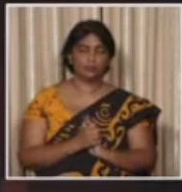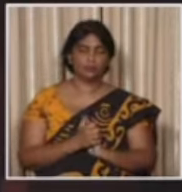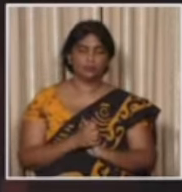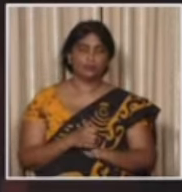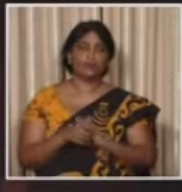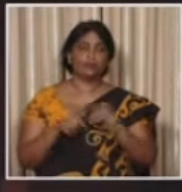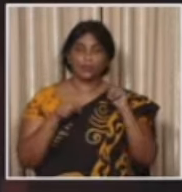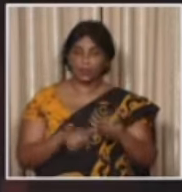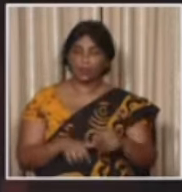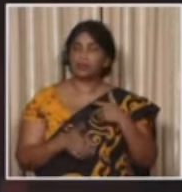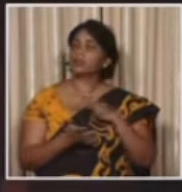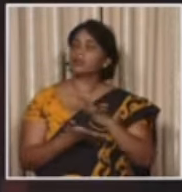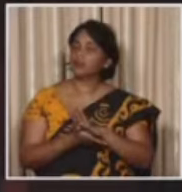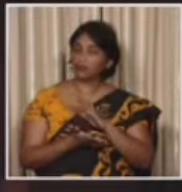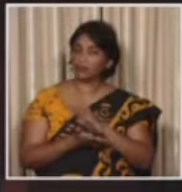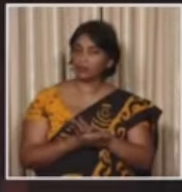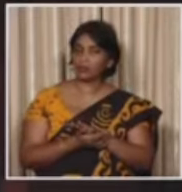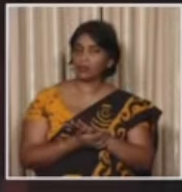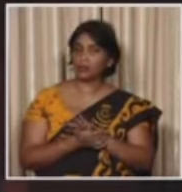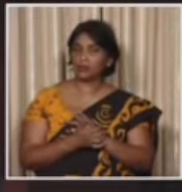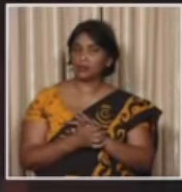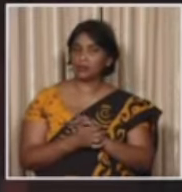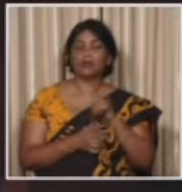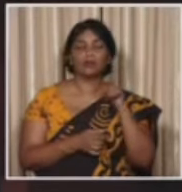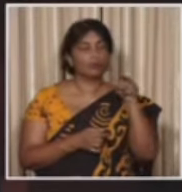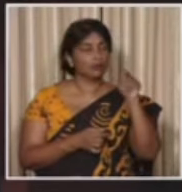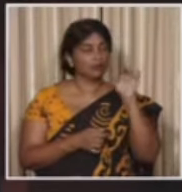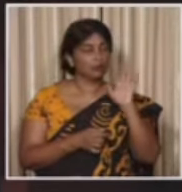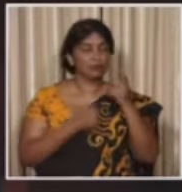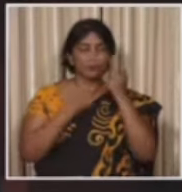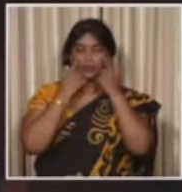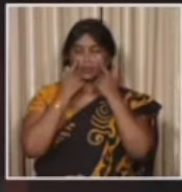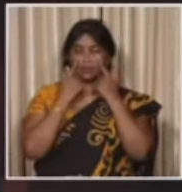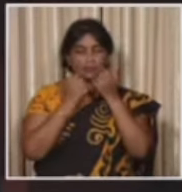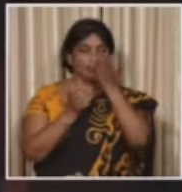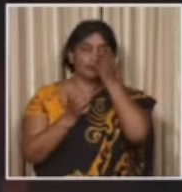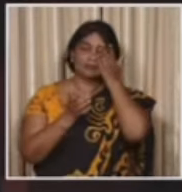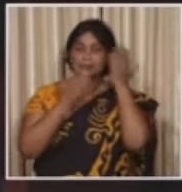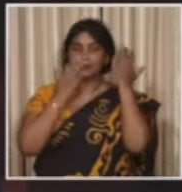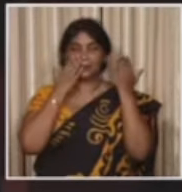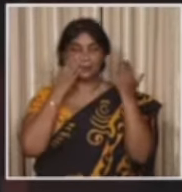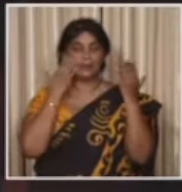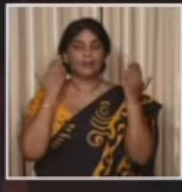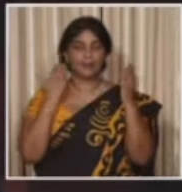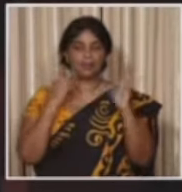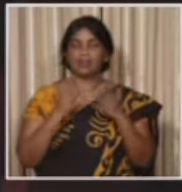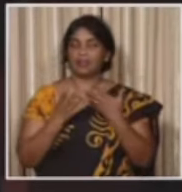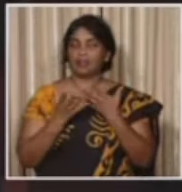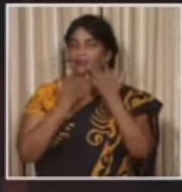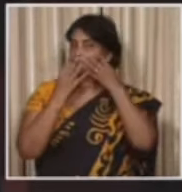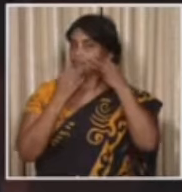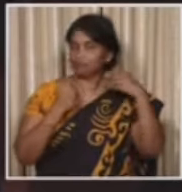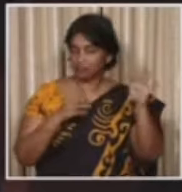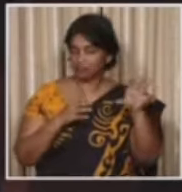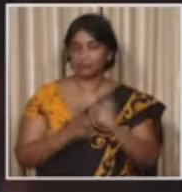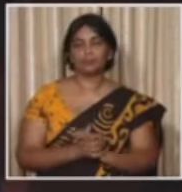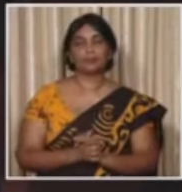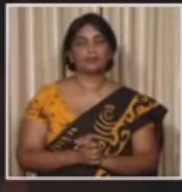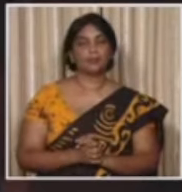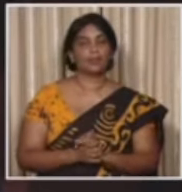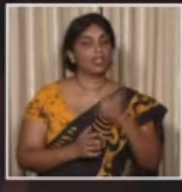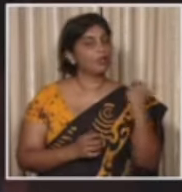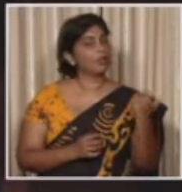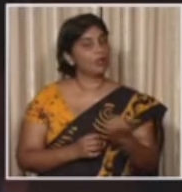අද අපි සතුටු වෙනවා ඒ අයගේ කඳුළු පිස දමන, ඉවත් කරන